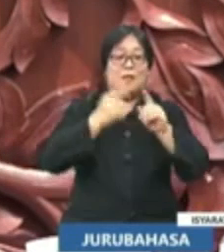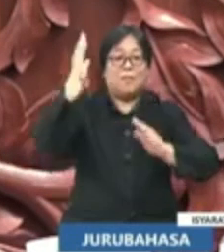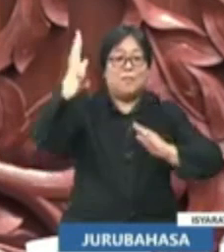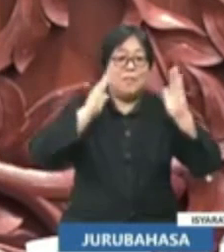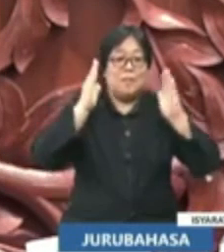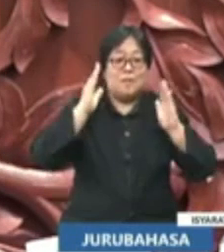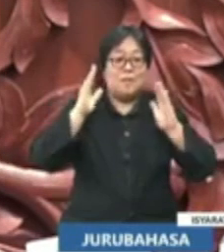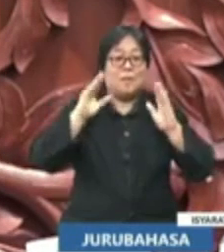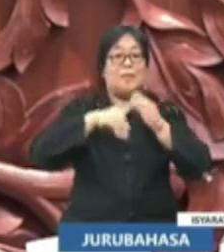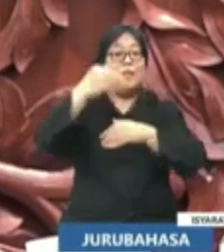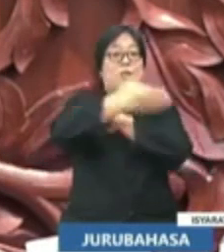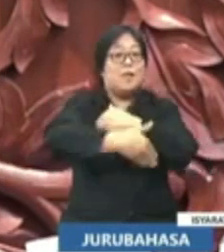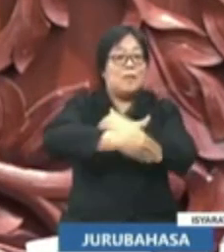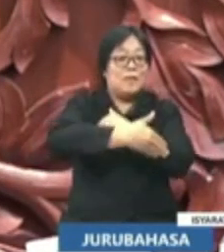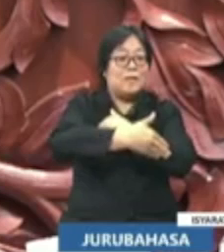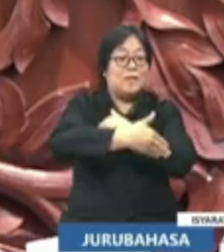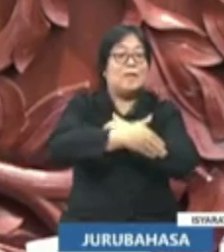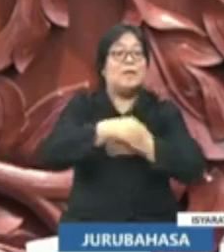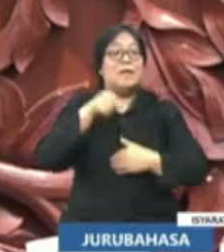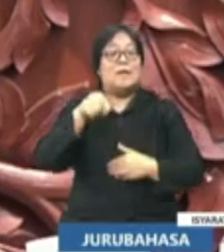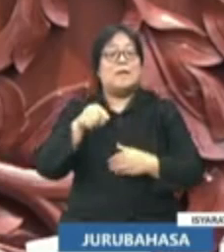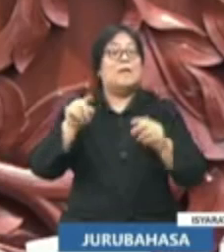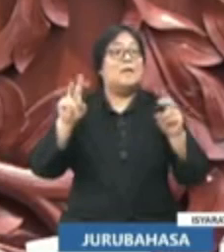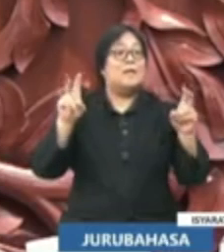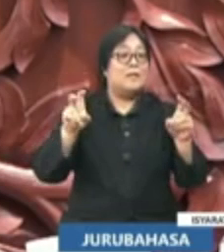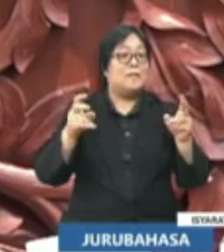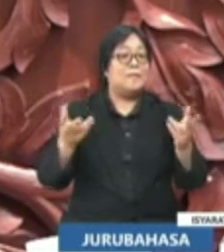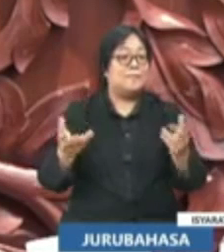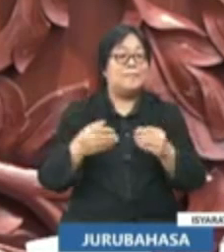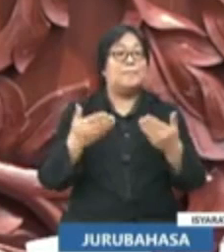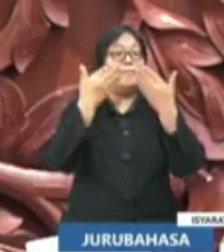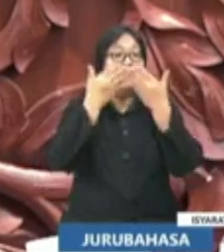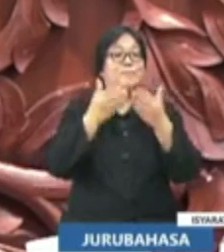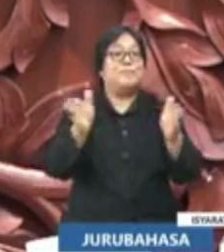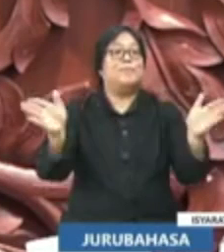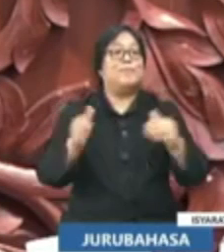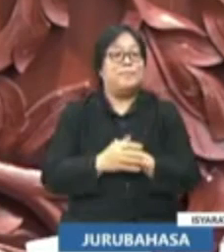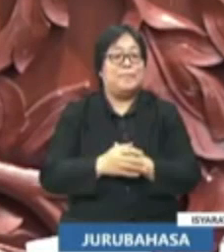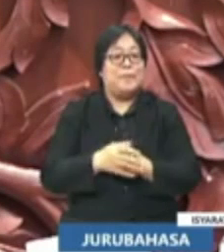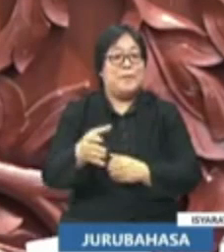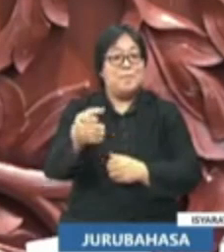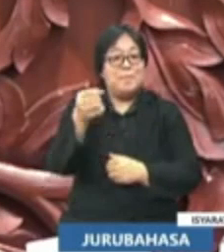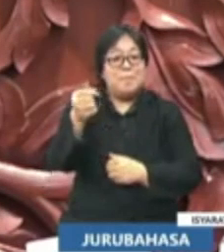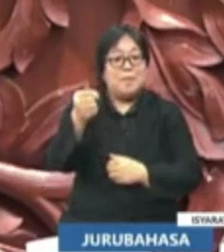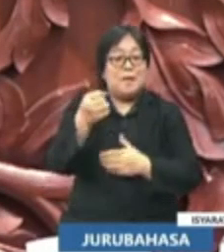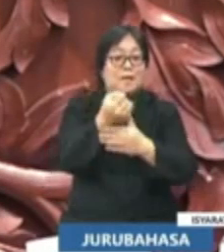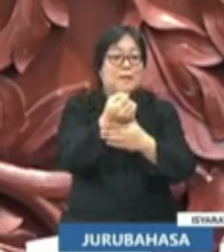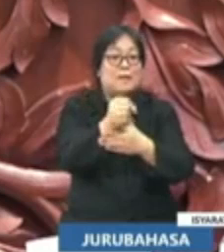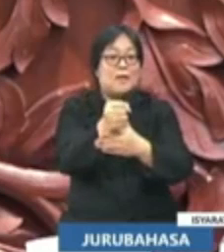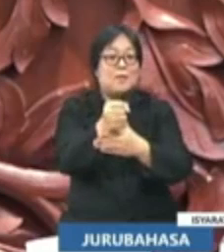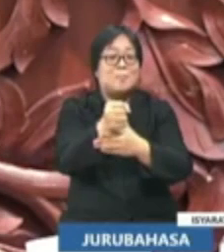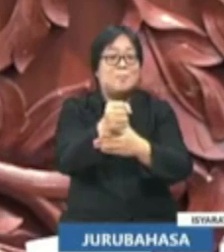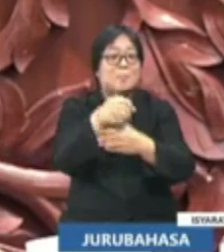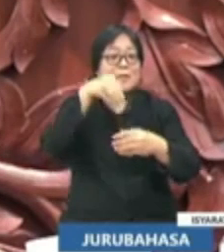kita ke luar pesisir. Ianya mengenai pendedahan pemegangan saham